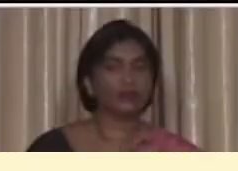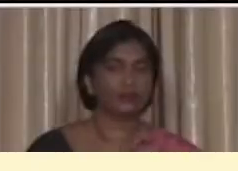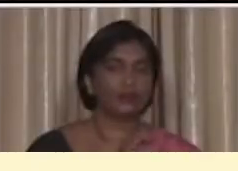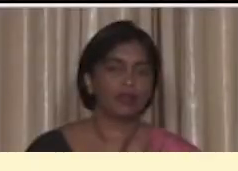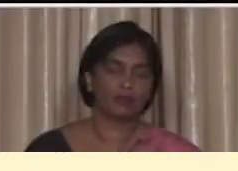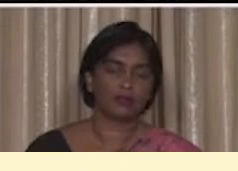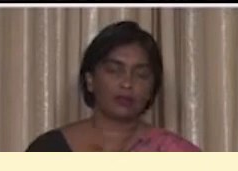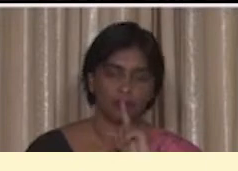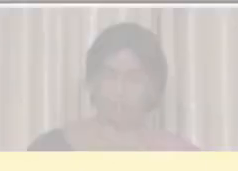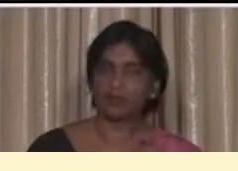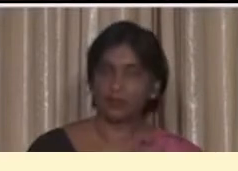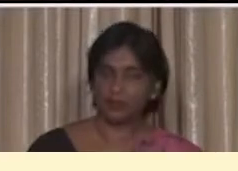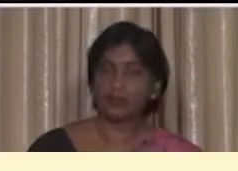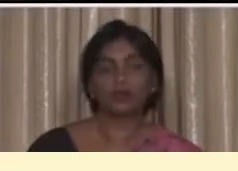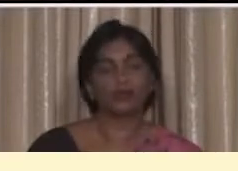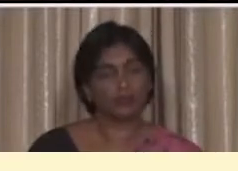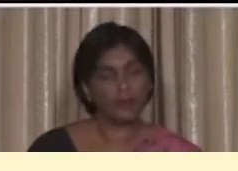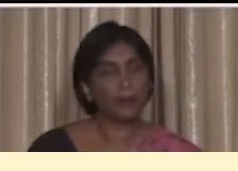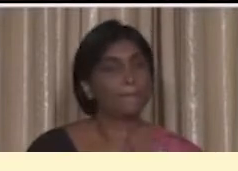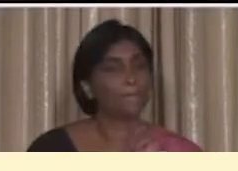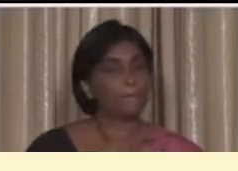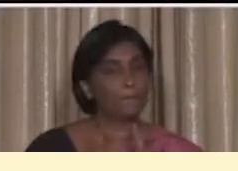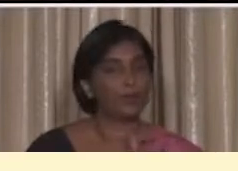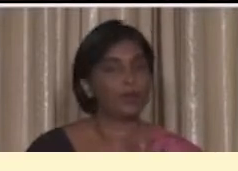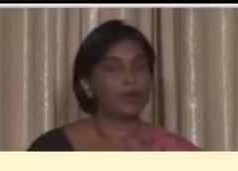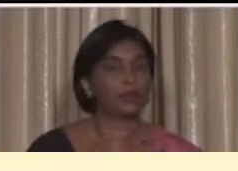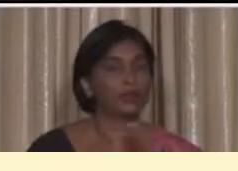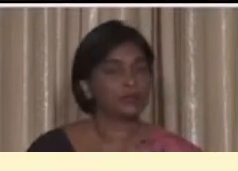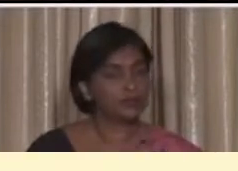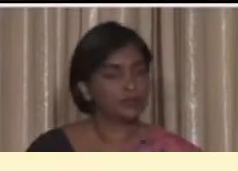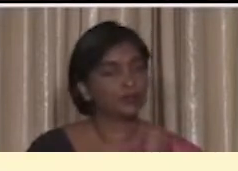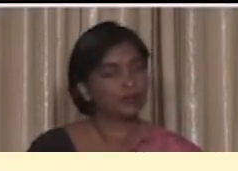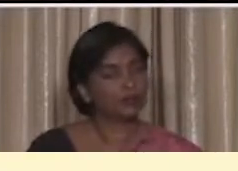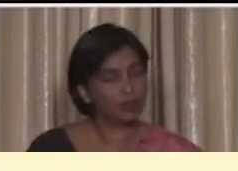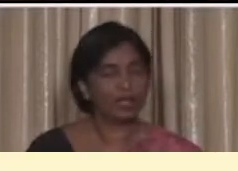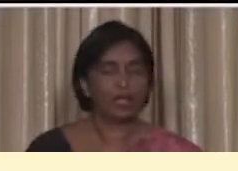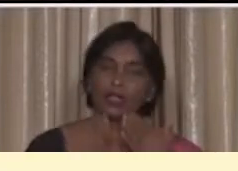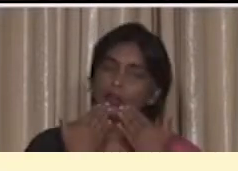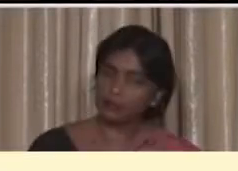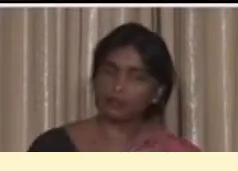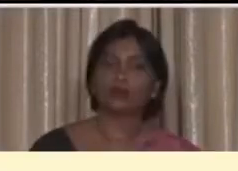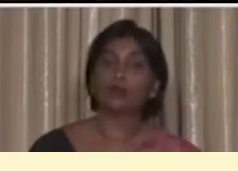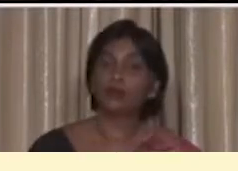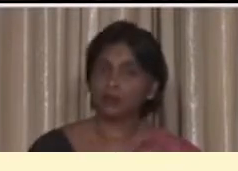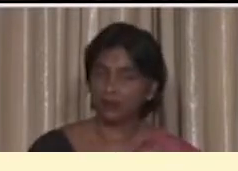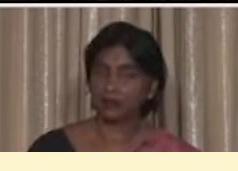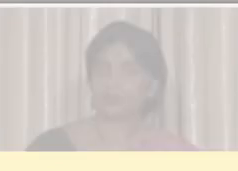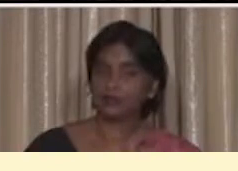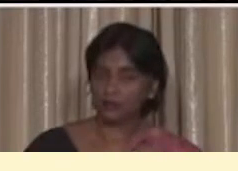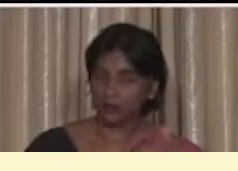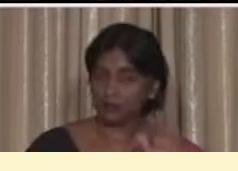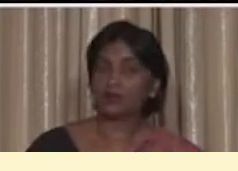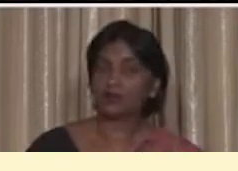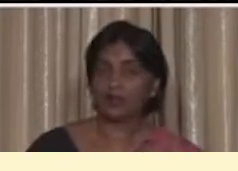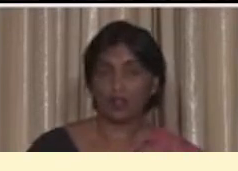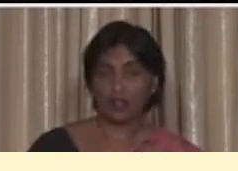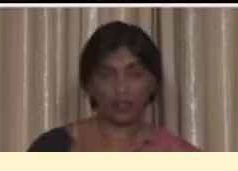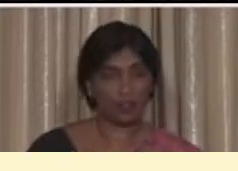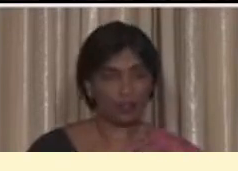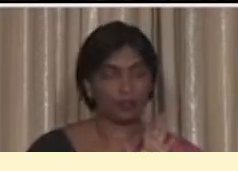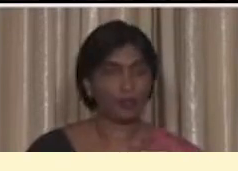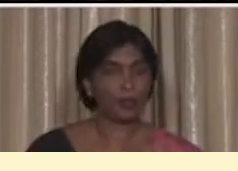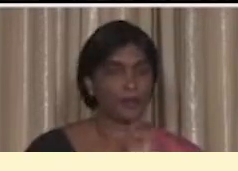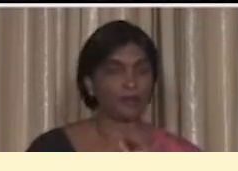මම ආණ්ඩුවෙන් ඉල්ලා සිටින්න කැමැති. ඒ වගේම පාර්ලිමේන්තු කාර්ය මණ්ඩලයේ ඉන්න සියලු දෙනාට මම ස්තුතිවන්ත වෙනවා. මේ කාලය තුලදී මම මන්ත්‍රීවරයෙක් හැටියට